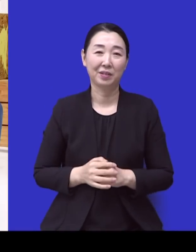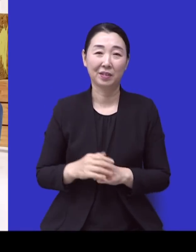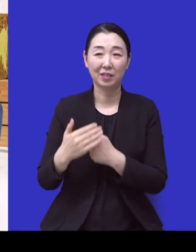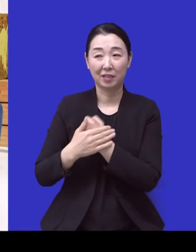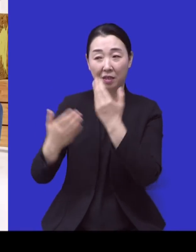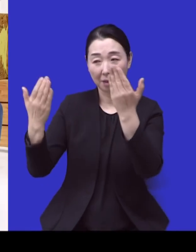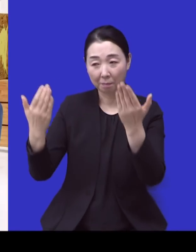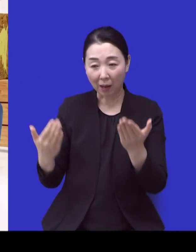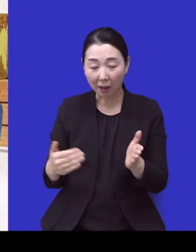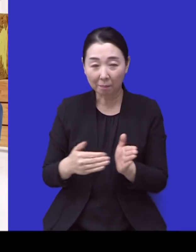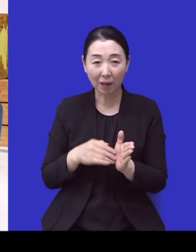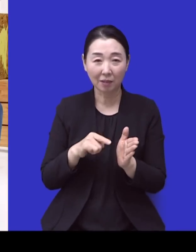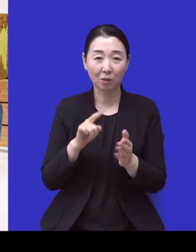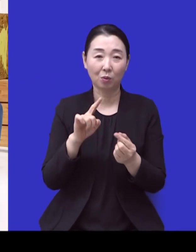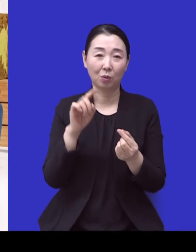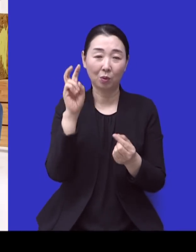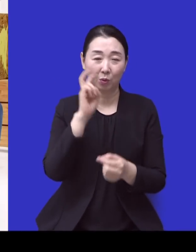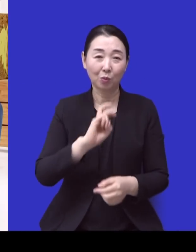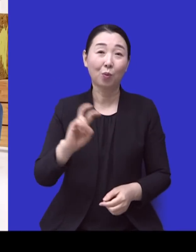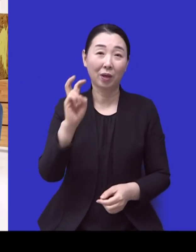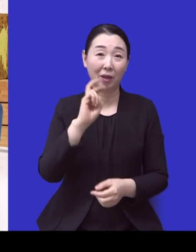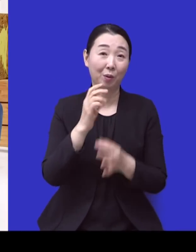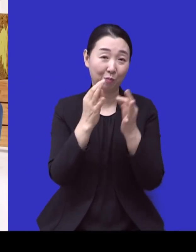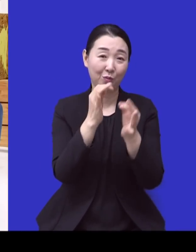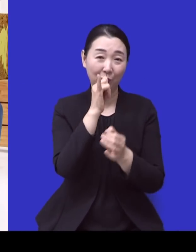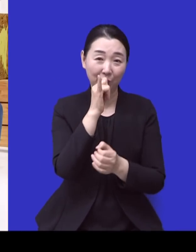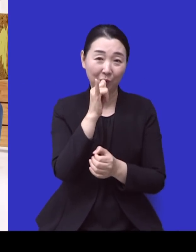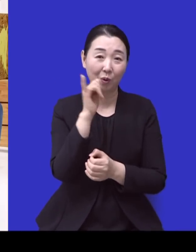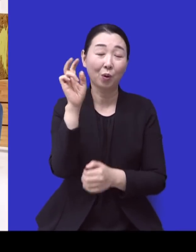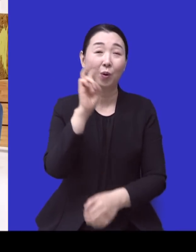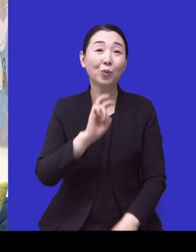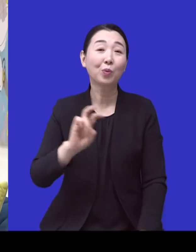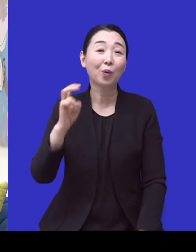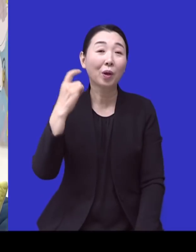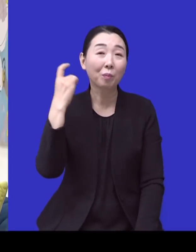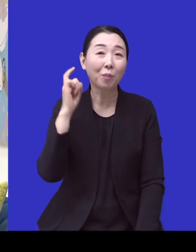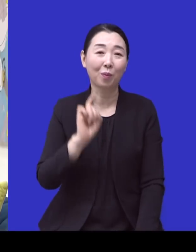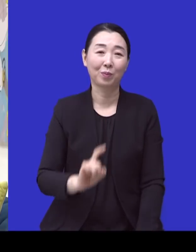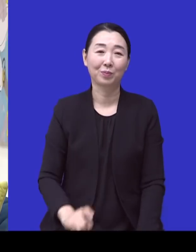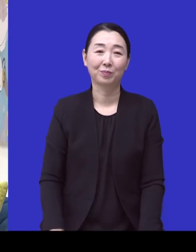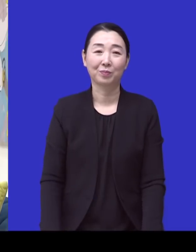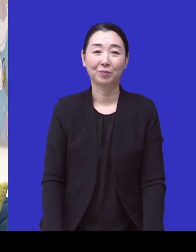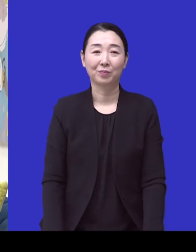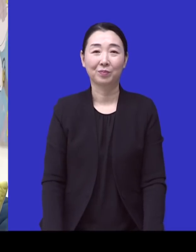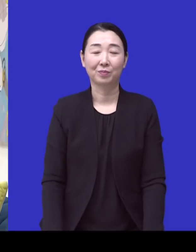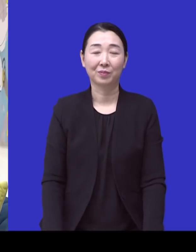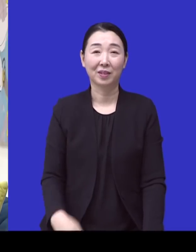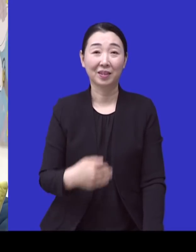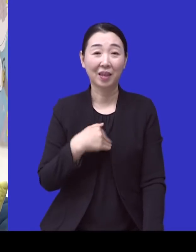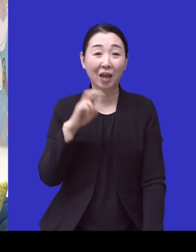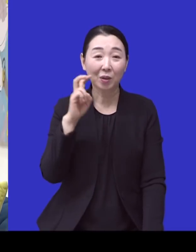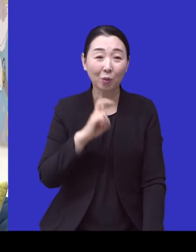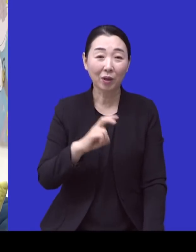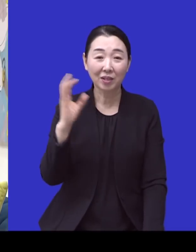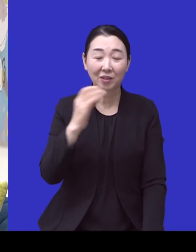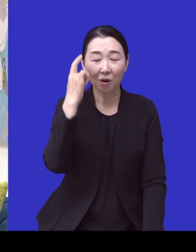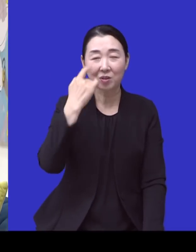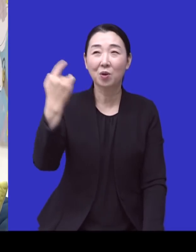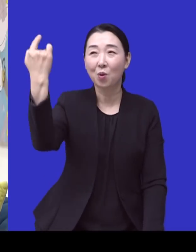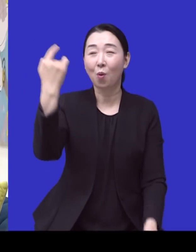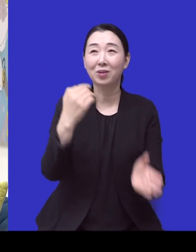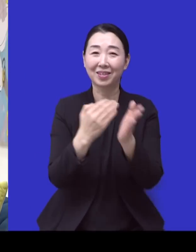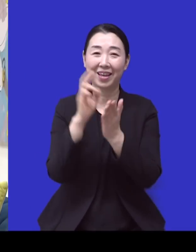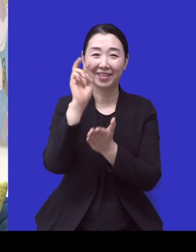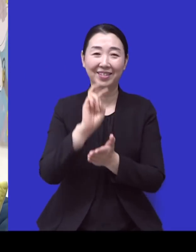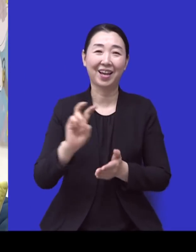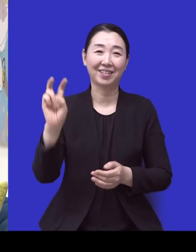은혜를 가지고 또 노래를 부르셨는데 네네. 어떤 곡을 들려주실 건가요? 네, 제가 들려드릴 곡은 성령이 오셨네라는